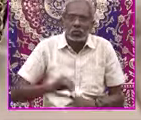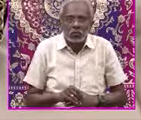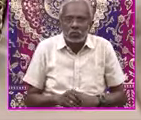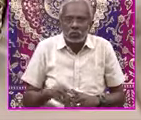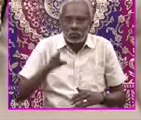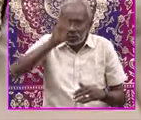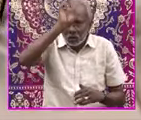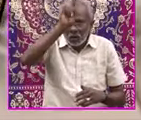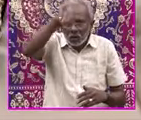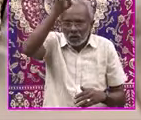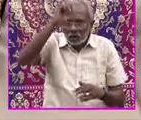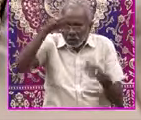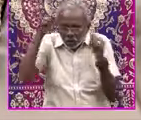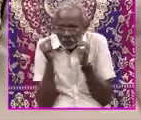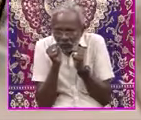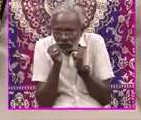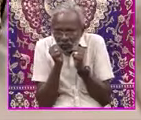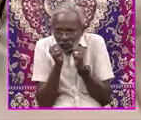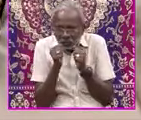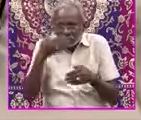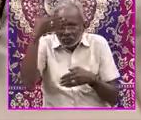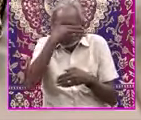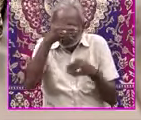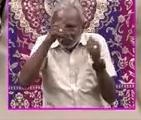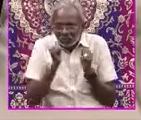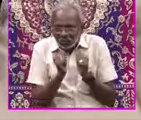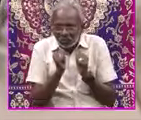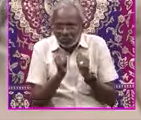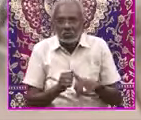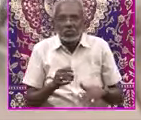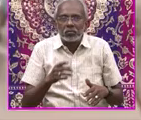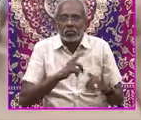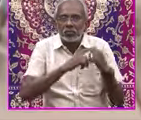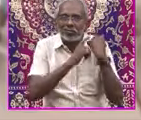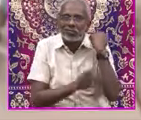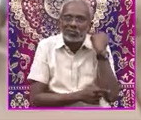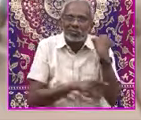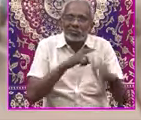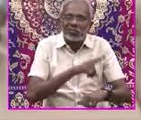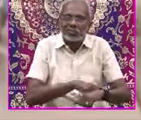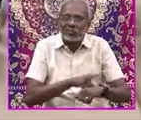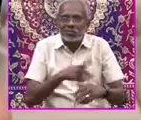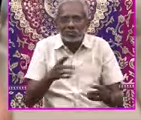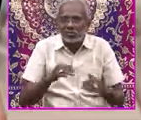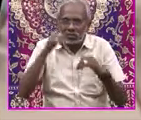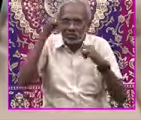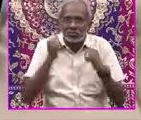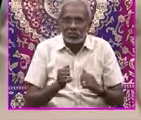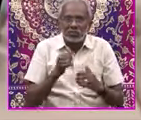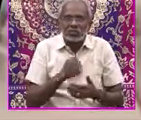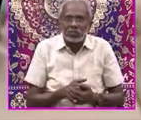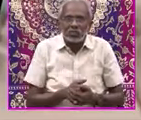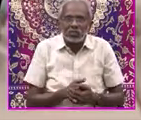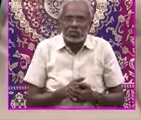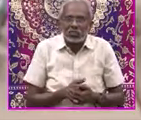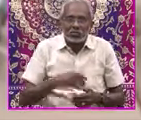பின்னாடி போய் மறைஞ்சிக்கிறாங்க, எங்க நம்மளை தாக்கிடுவாங்களோ, நம்மளுக்கு தான் இறுதி காலம் வந்துருச்சுன்னு நினைச்சிடறாங்க இல்லையா, அதனால என்ன பண்றாங்க, தாவி குதிச்சு பின்னாடி தப்பிக்கிறாங்க. சிலர் யானைகள்